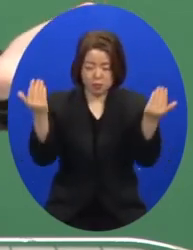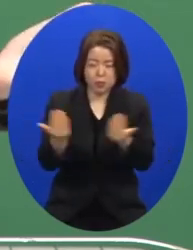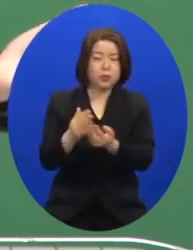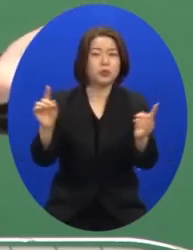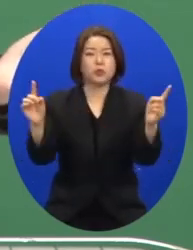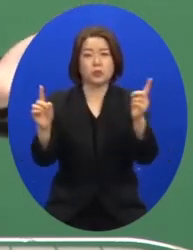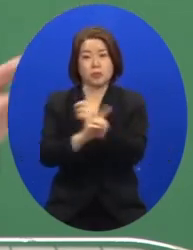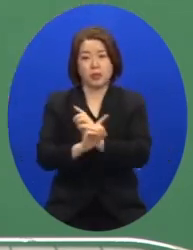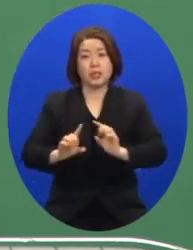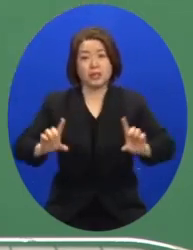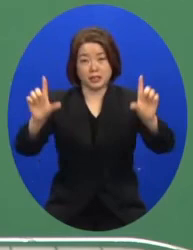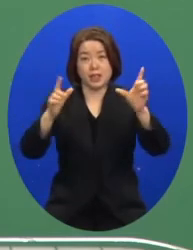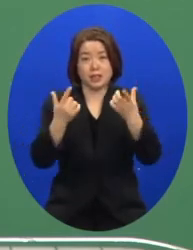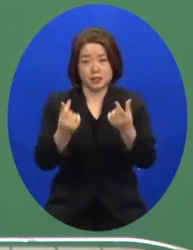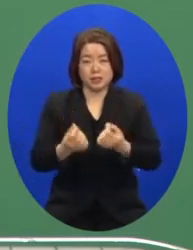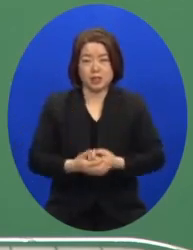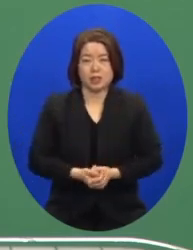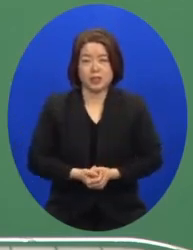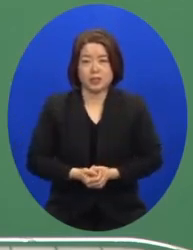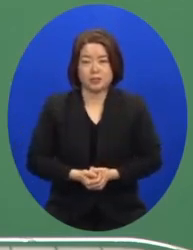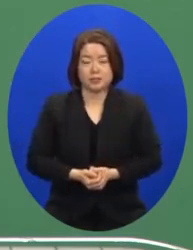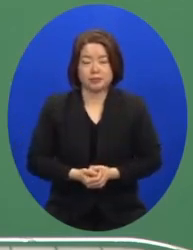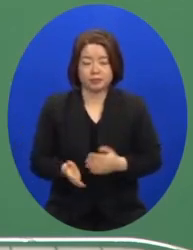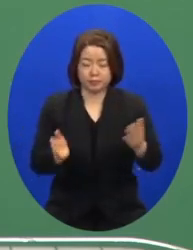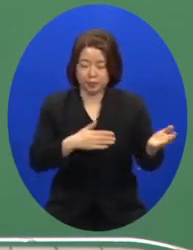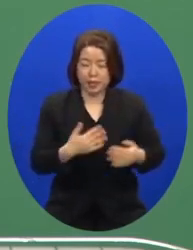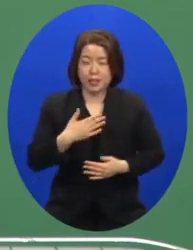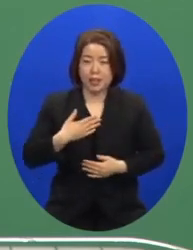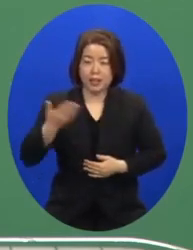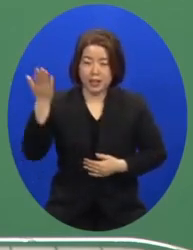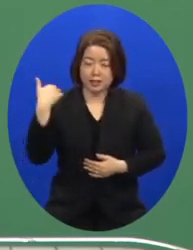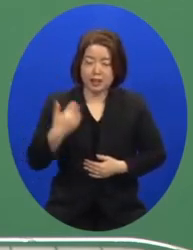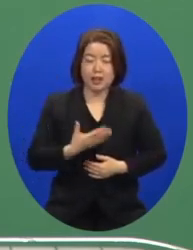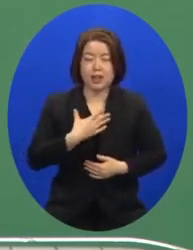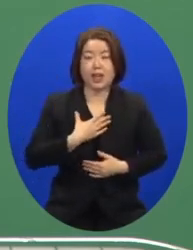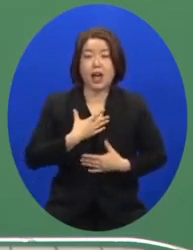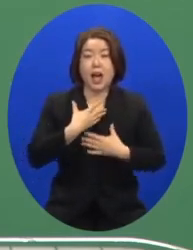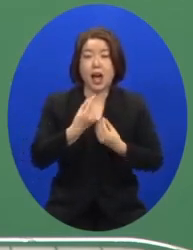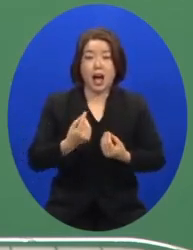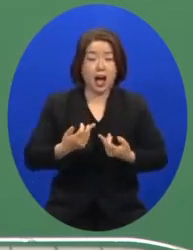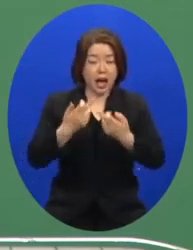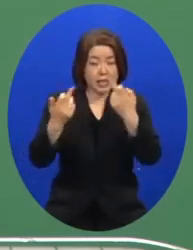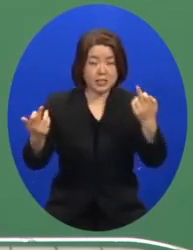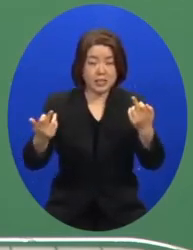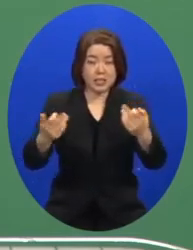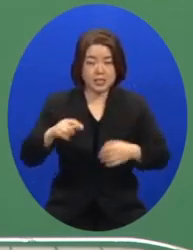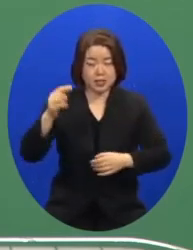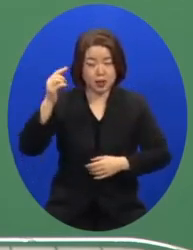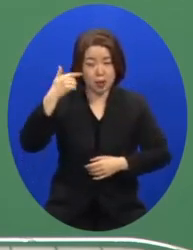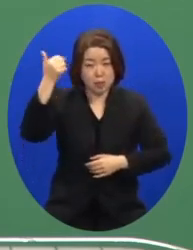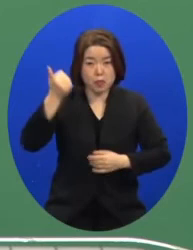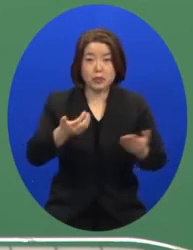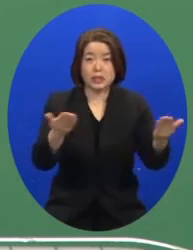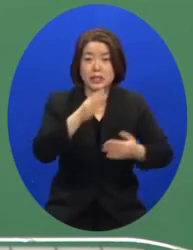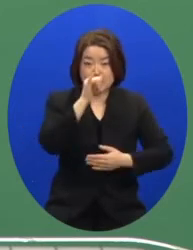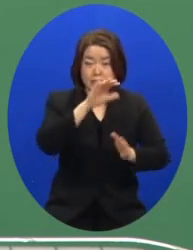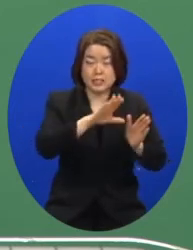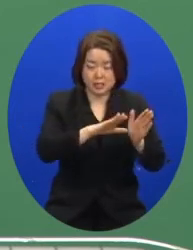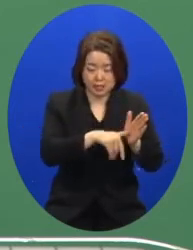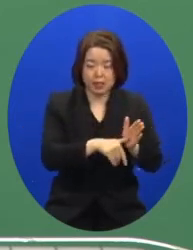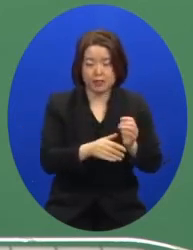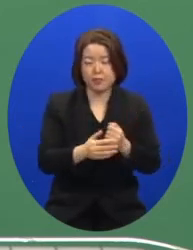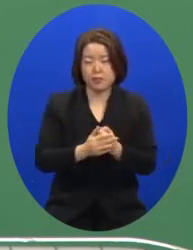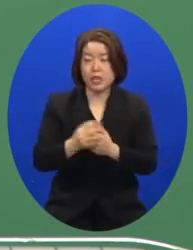밖에 나가기 입니다 제가 안산에서 목회할 때 서울에서 예배를 드리러 오는 분이